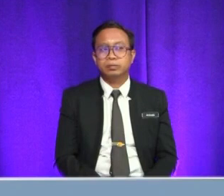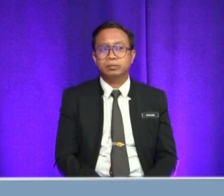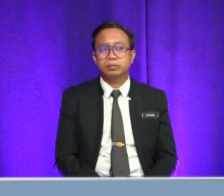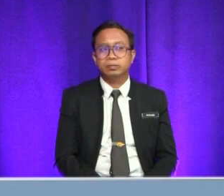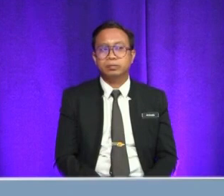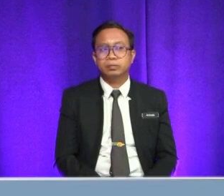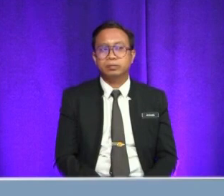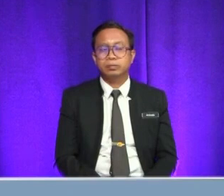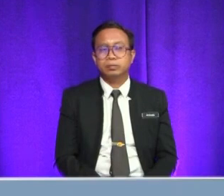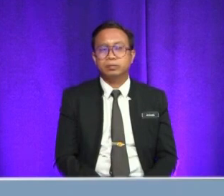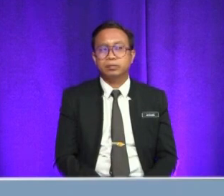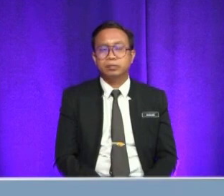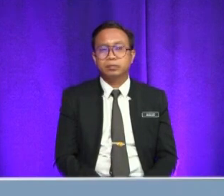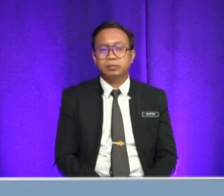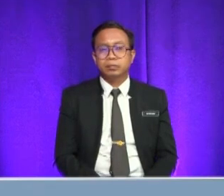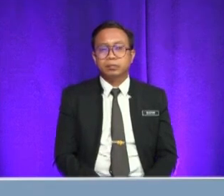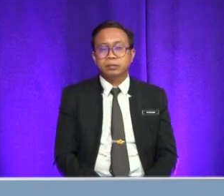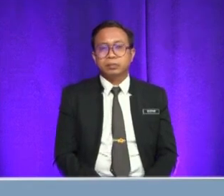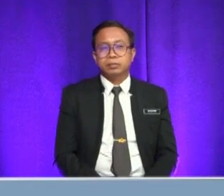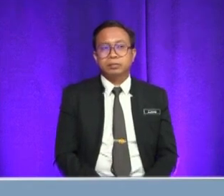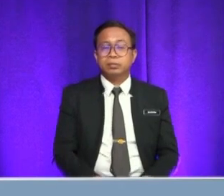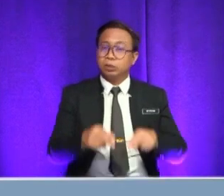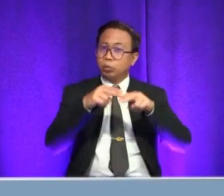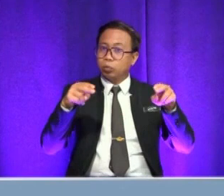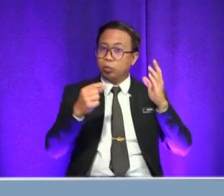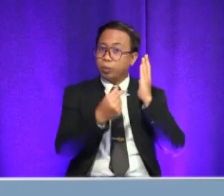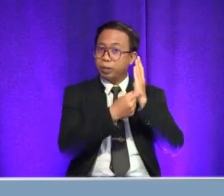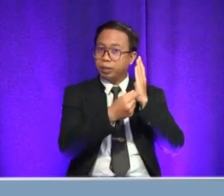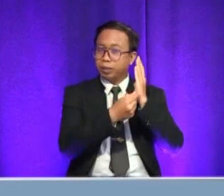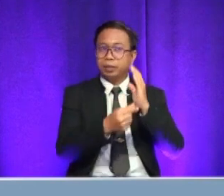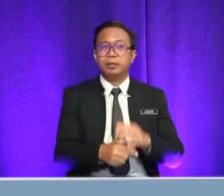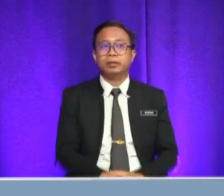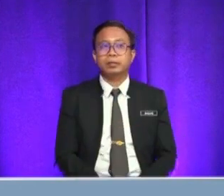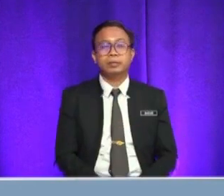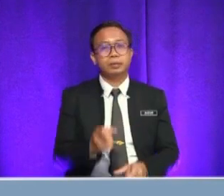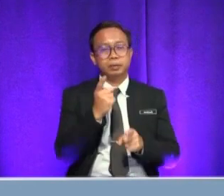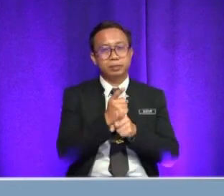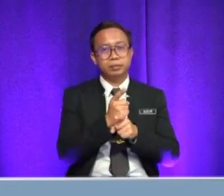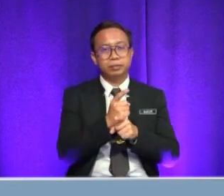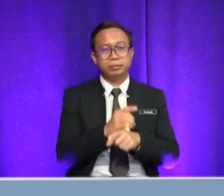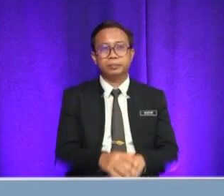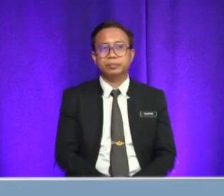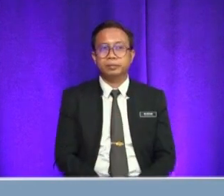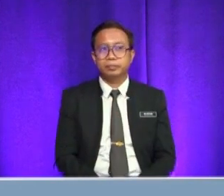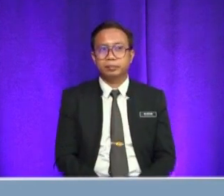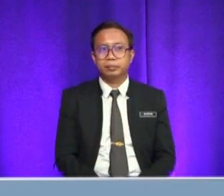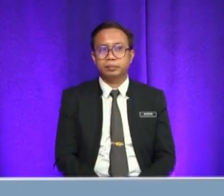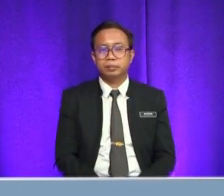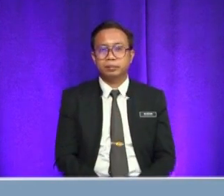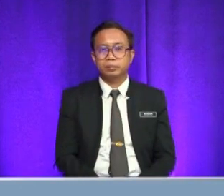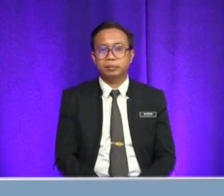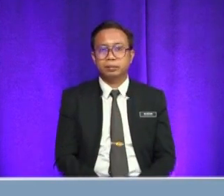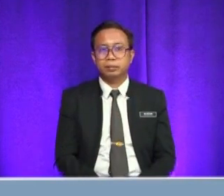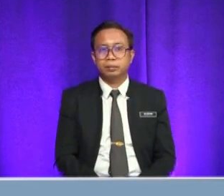Tak apa. Kalau salah pun tak apa, kita belajar. bateri. Untuk ukur bateri, betul. Terbaik, Solihin. Di CV adalah direct karun